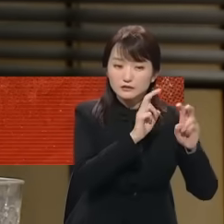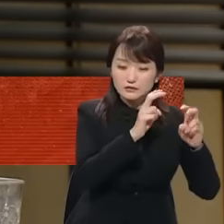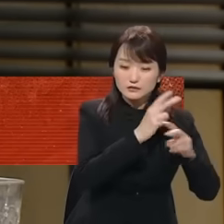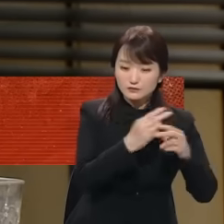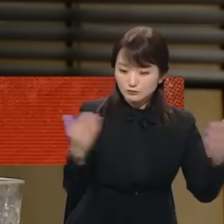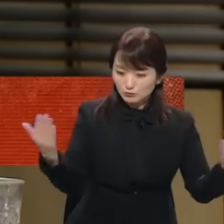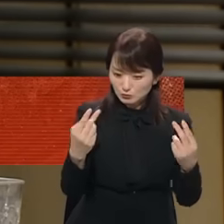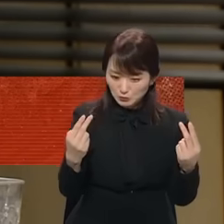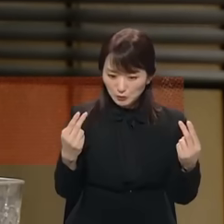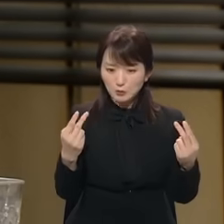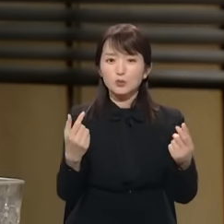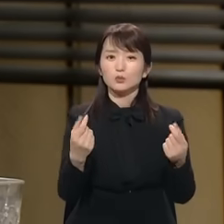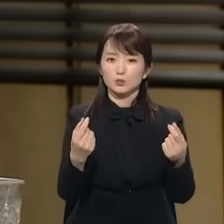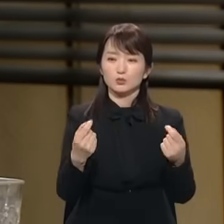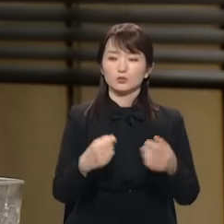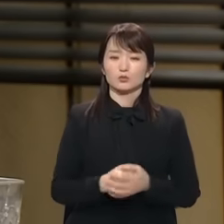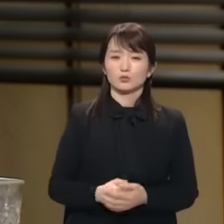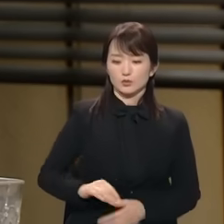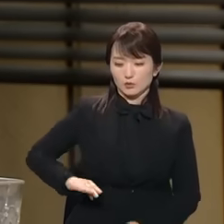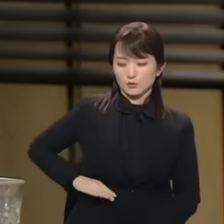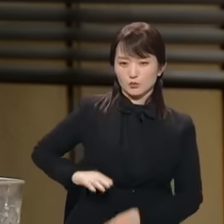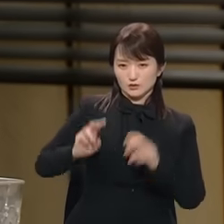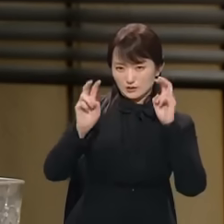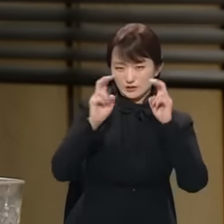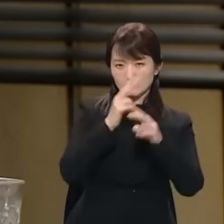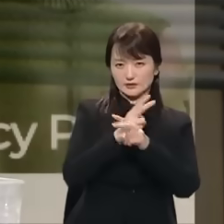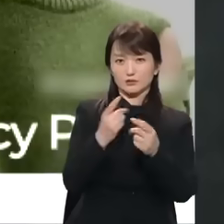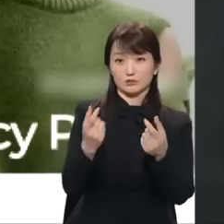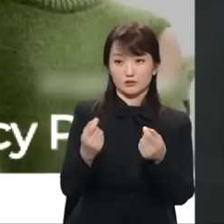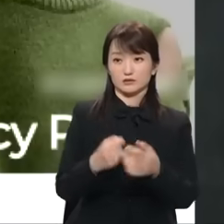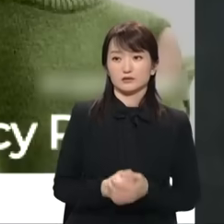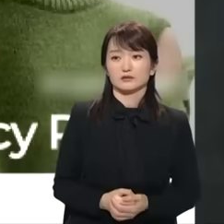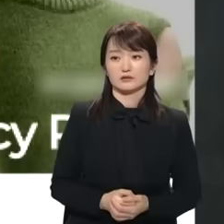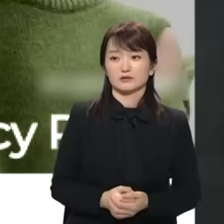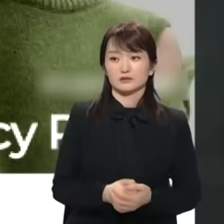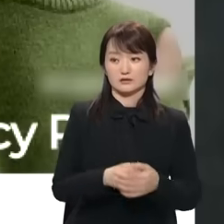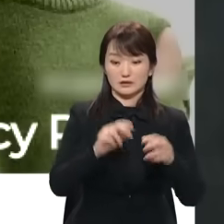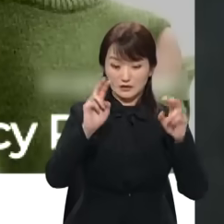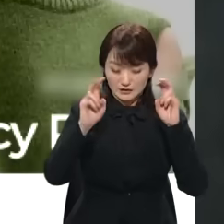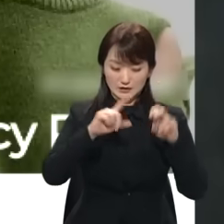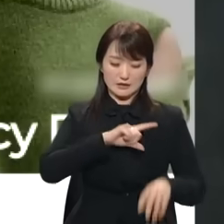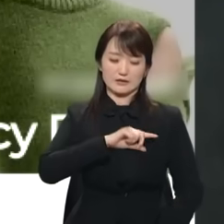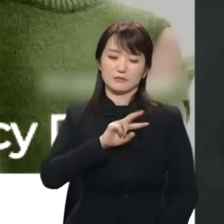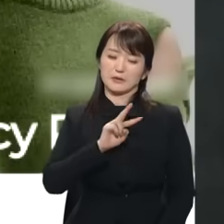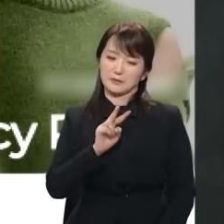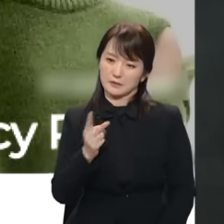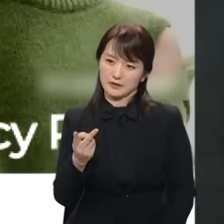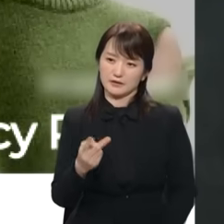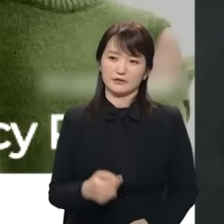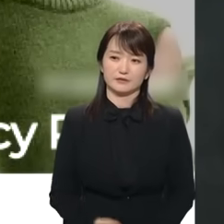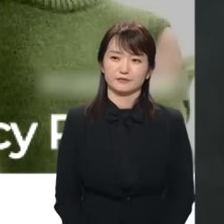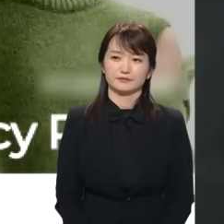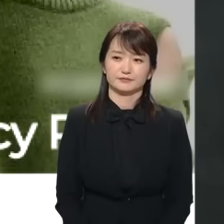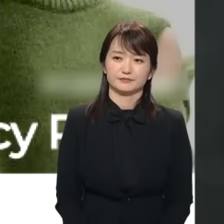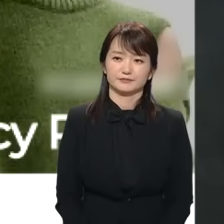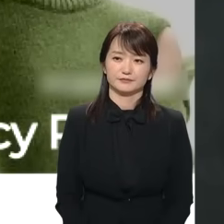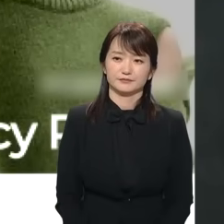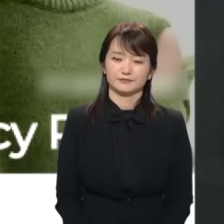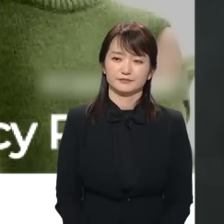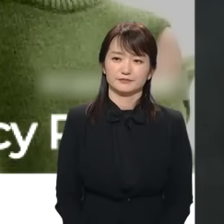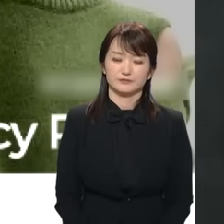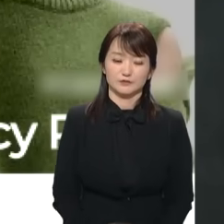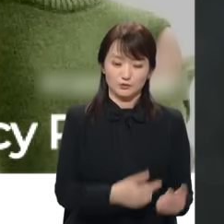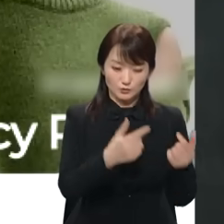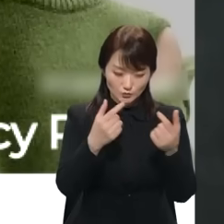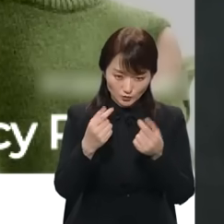그러니까 실제 모델 회사의 사이트 똑같습니다 그니까 회사 이름만 좀 바꾸고 뭐 조금 저희 지금 보시는 것처럼 뭐 동일을 저렇게